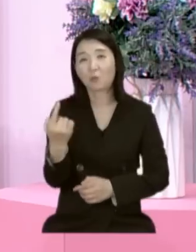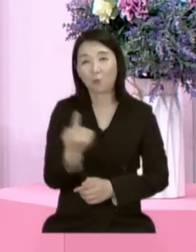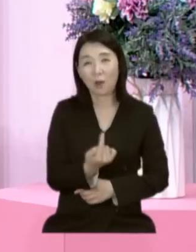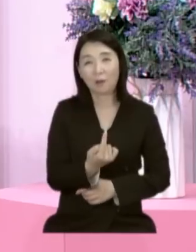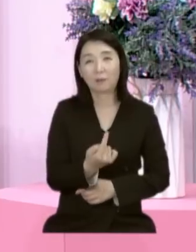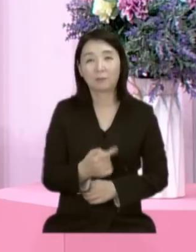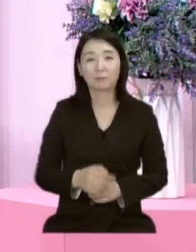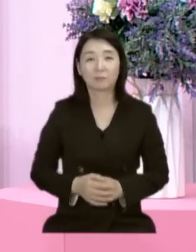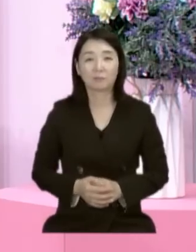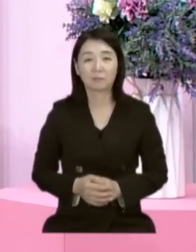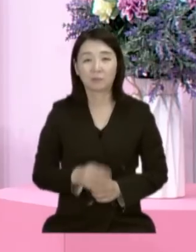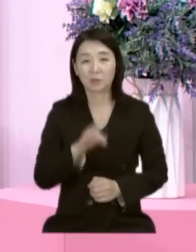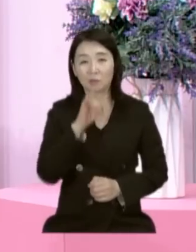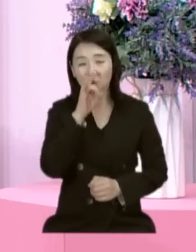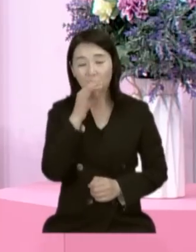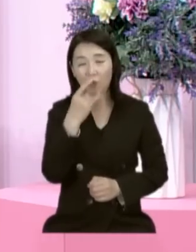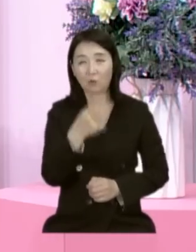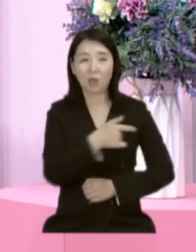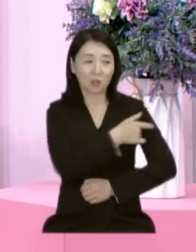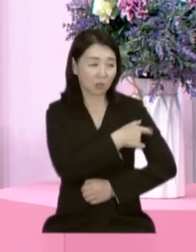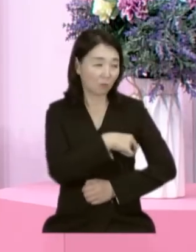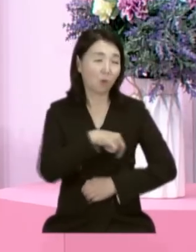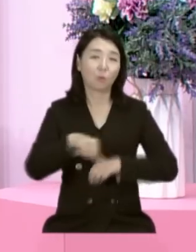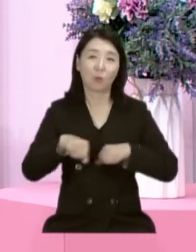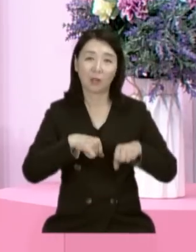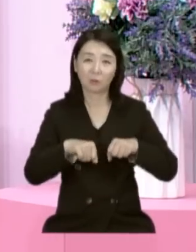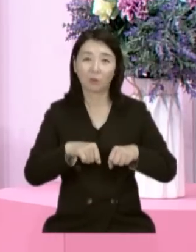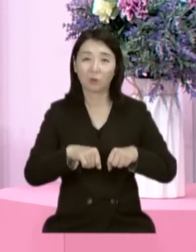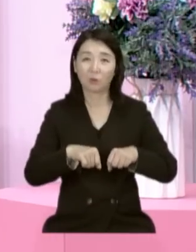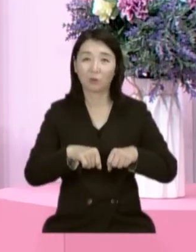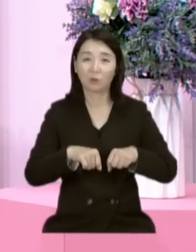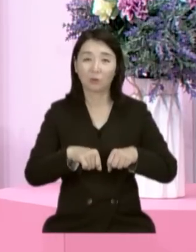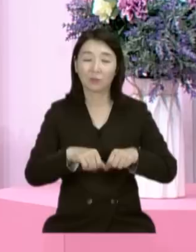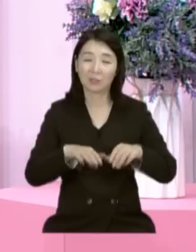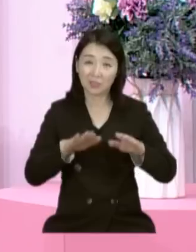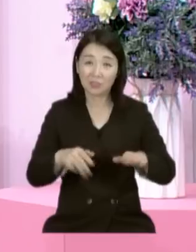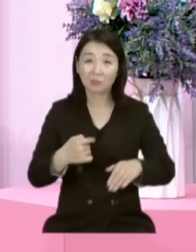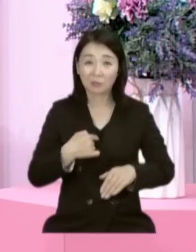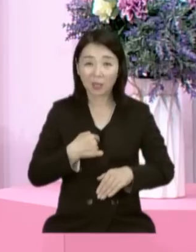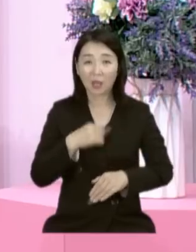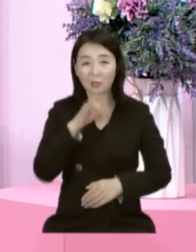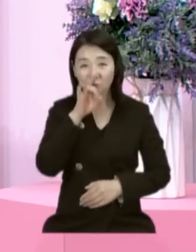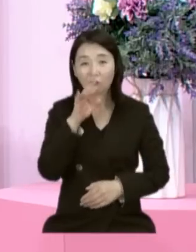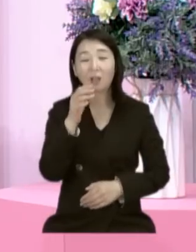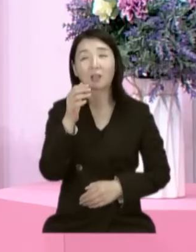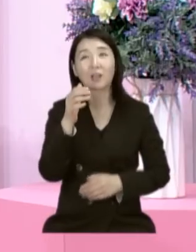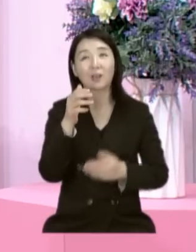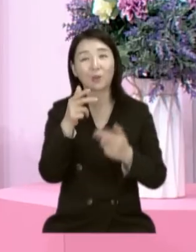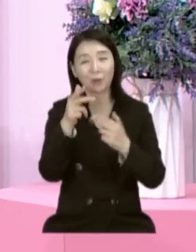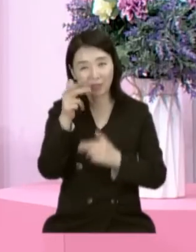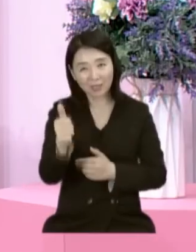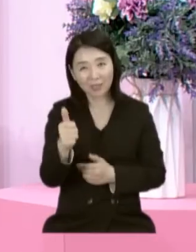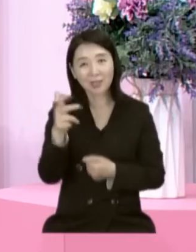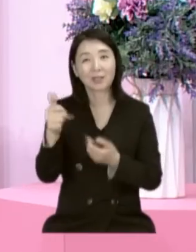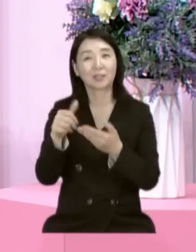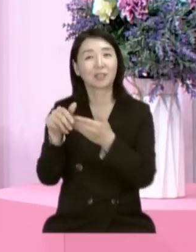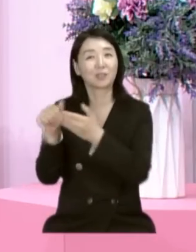네. 중앙회 임원을 하면서 오늘날 중앙회 회장까지 하나님께서